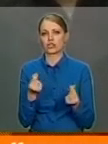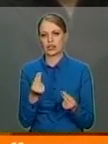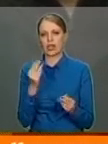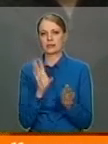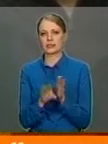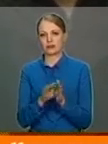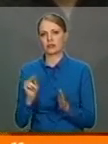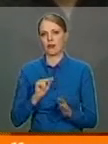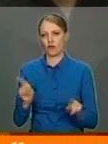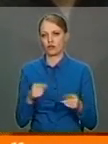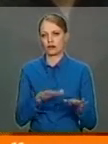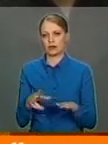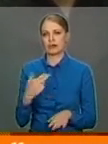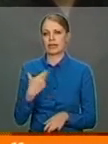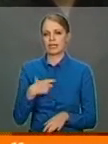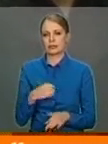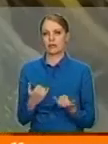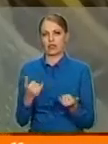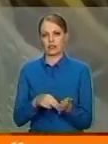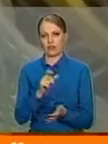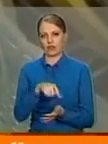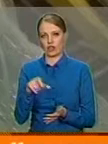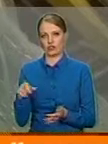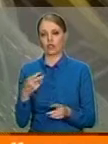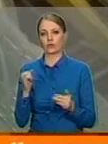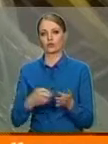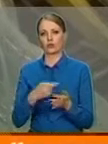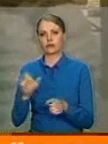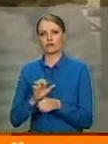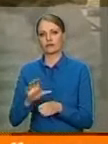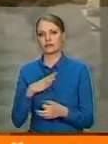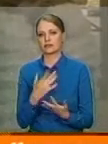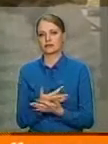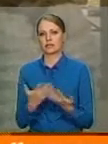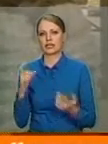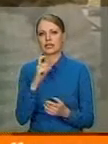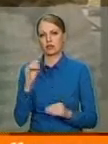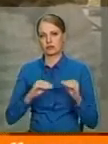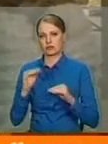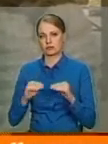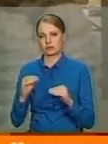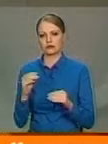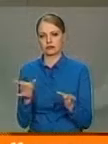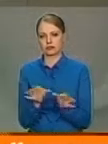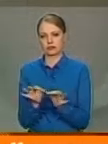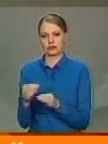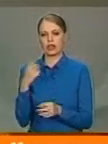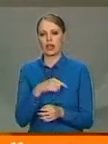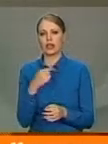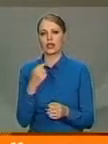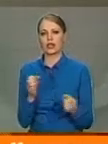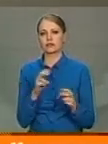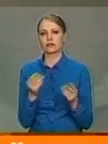інвестиціями, з робочими містами для себе і для черкащан. У Донецьку вони виготовляли різноманітні хімічні реактиви та сполуки.